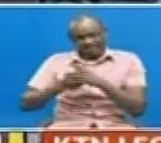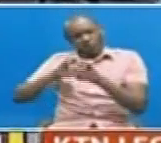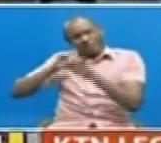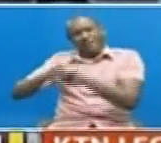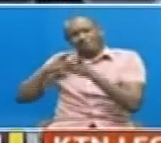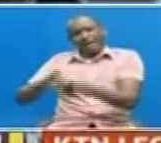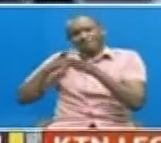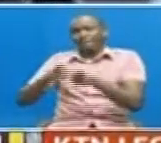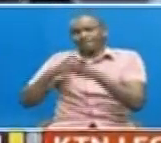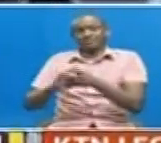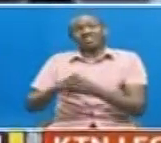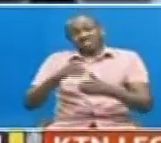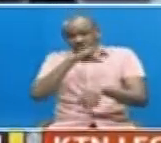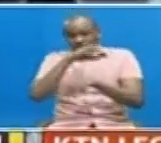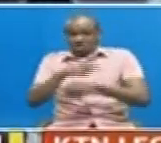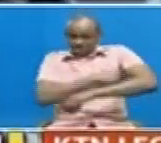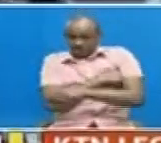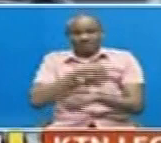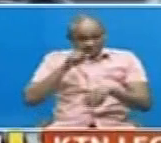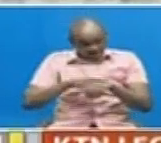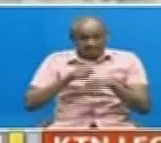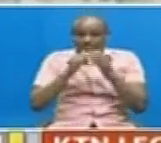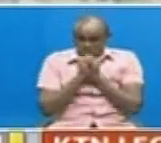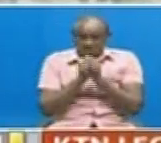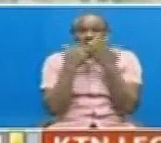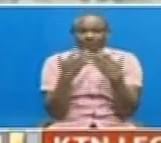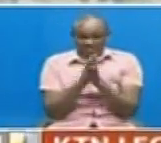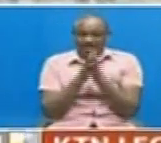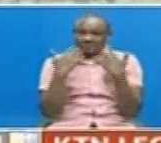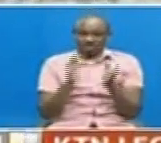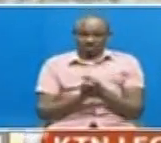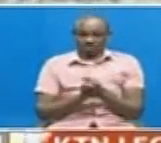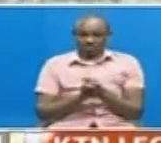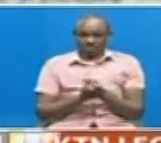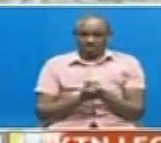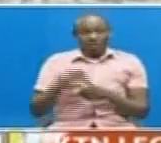kufyatua risasi chifu huyo baada ya swala ya tarawih. Tufukuza na risasi,